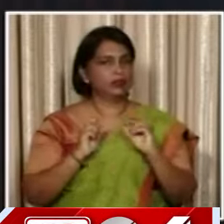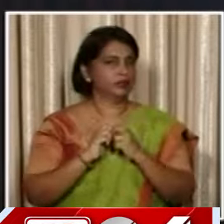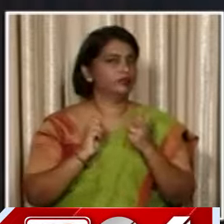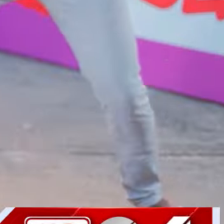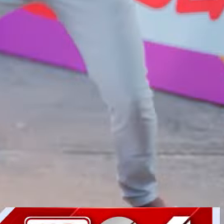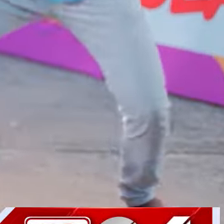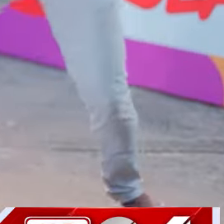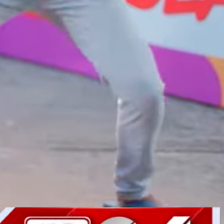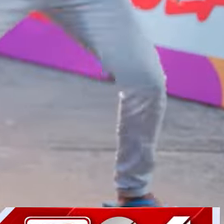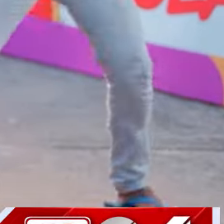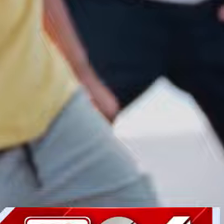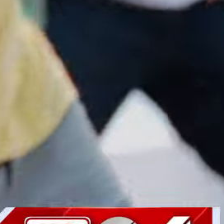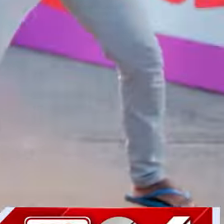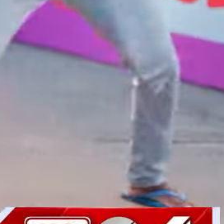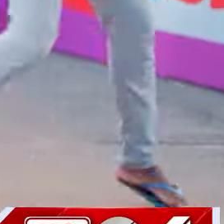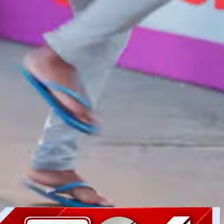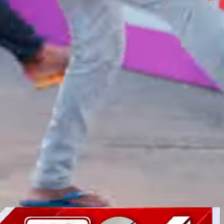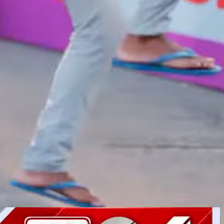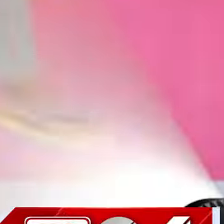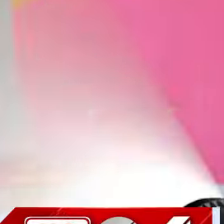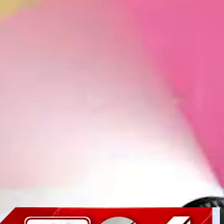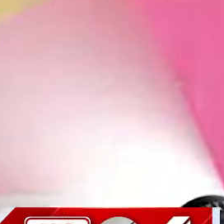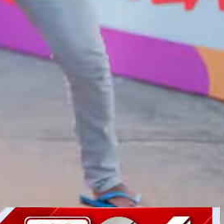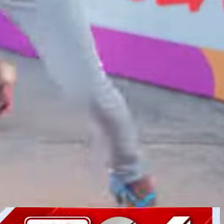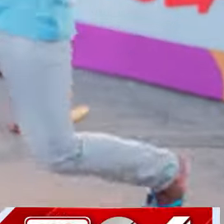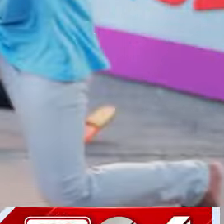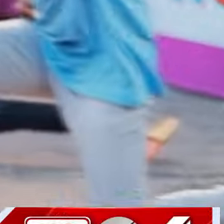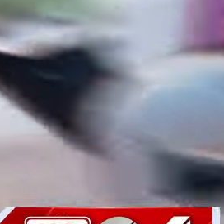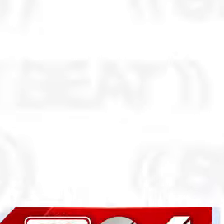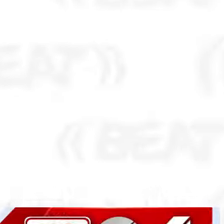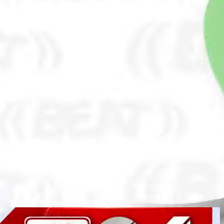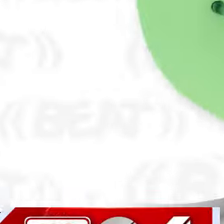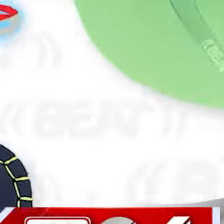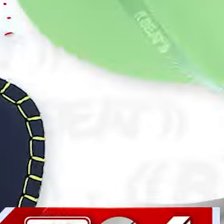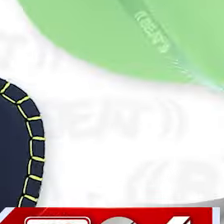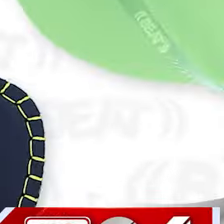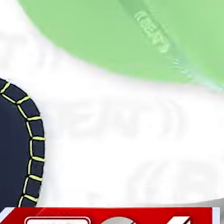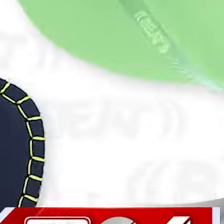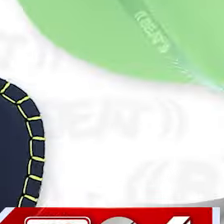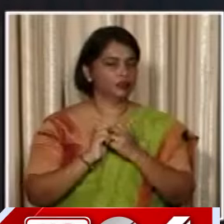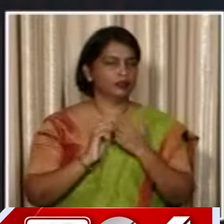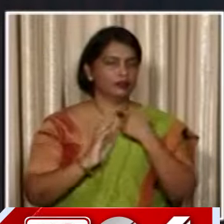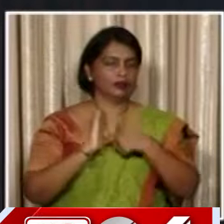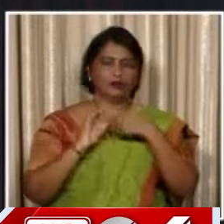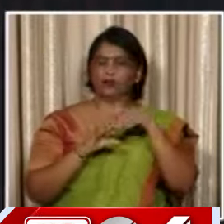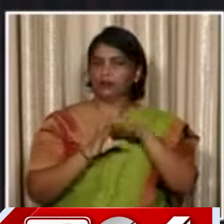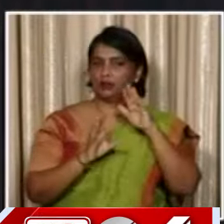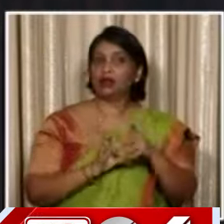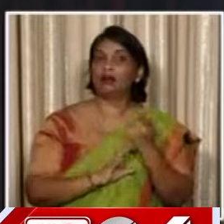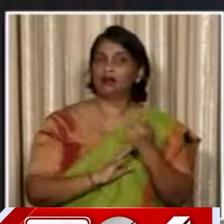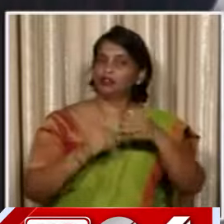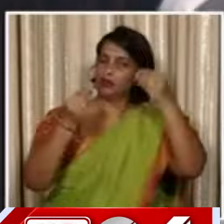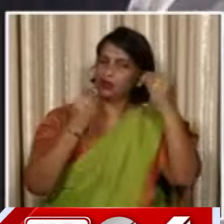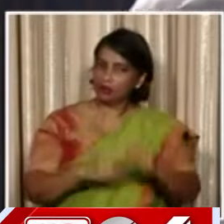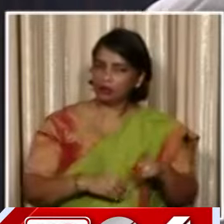රට තුළ හැමුවා. හට් එකම බීට් තමයි මේ DSI beat fashion relak. ආර්ථිකය